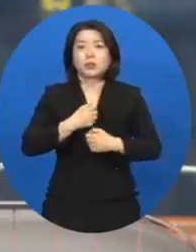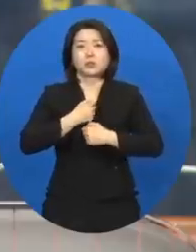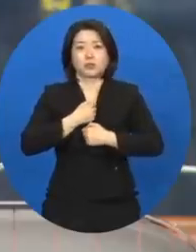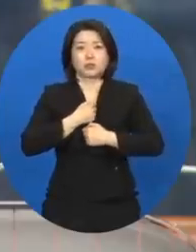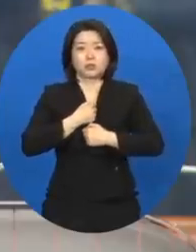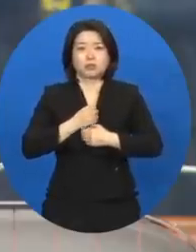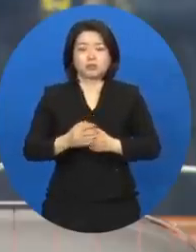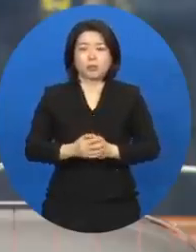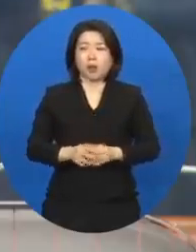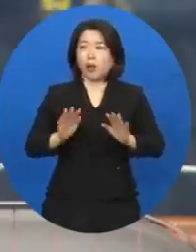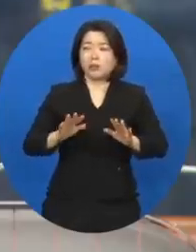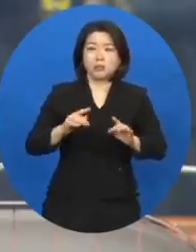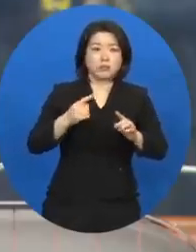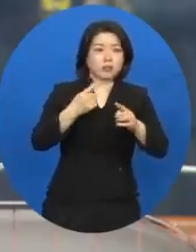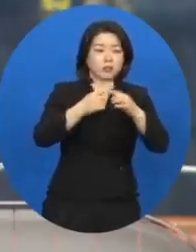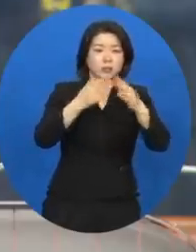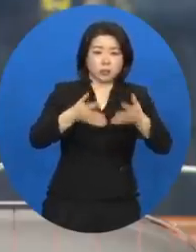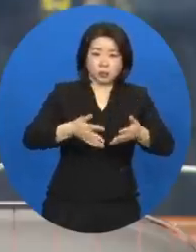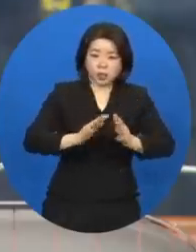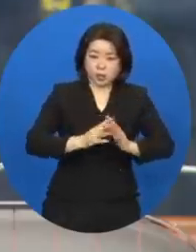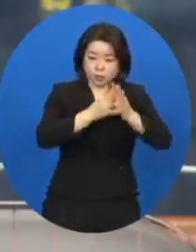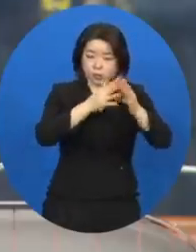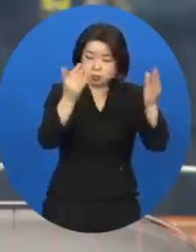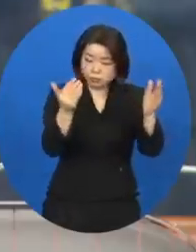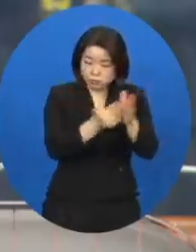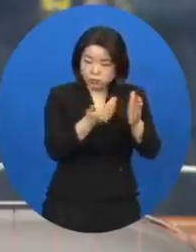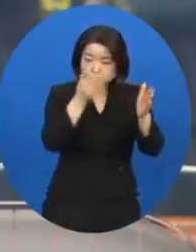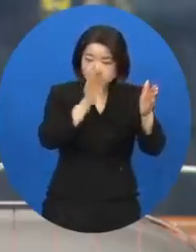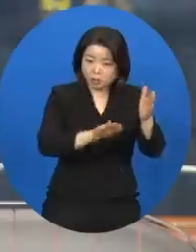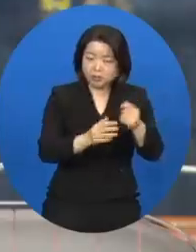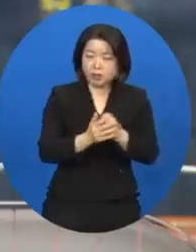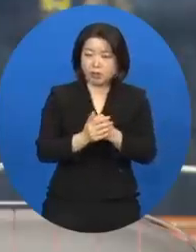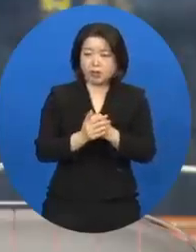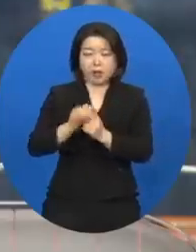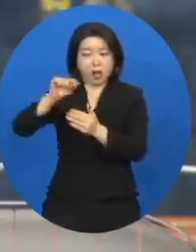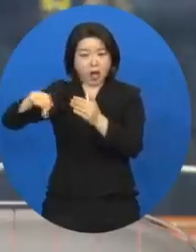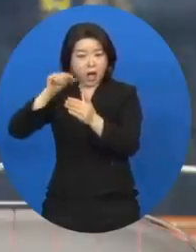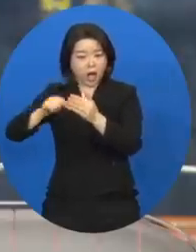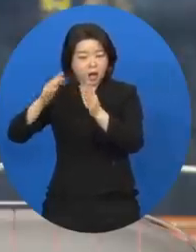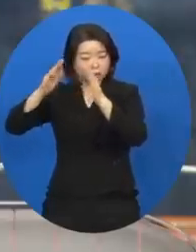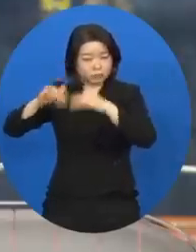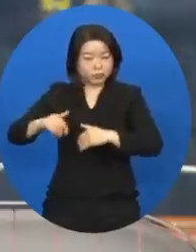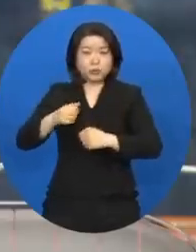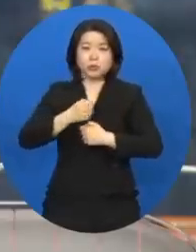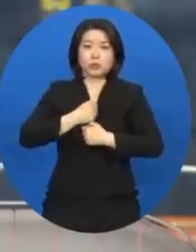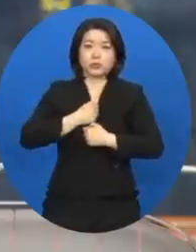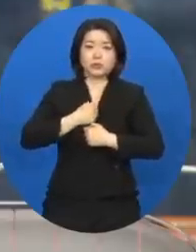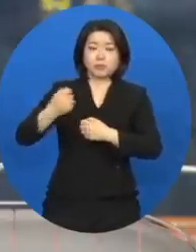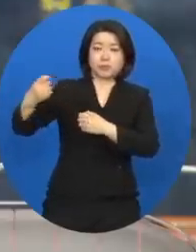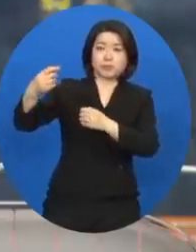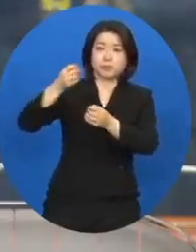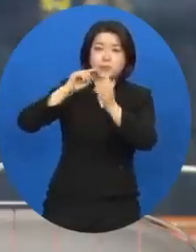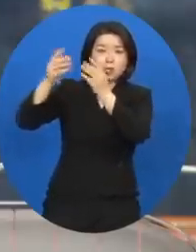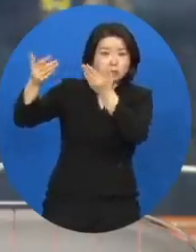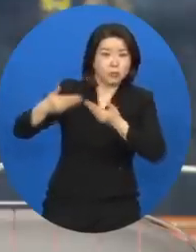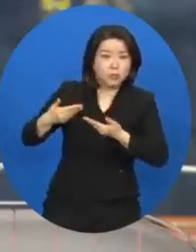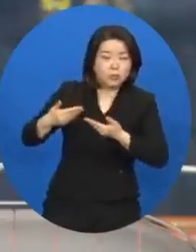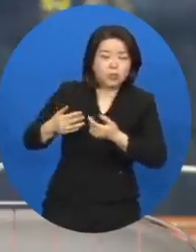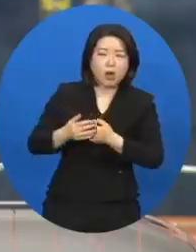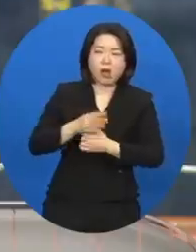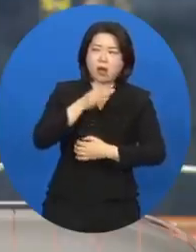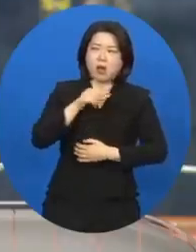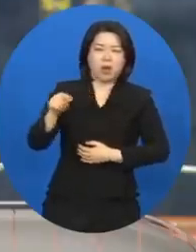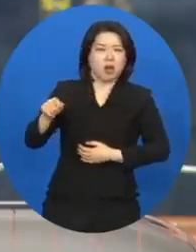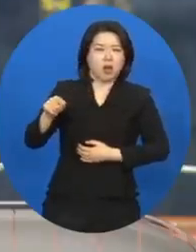예배당 건축을 이제 끝냈는데 내부에서 무너질 걸 조심하라는 거예요. 그때 깨달았어요.